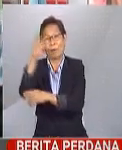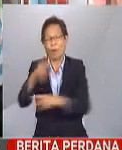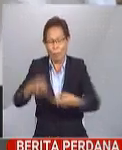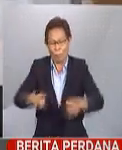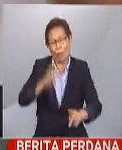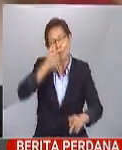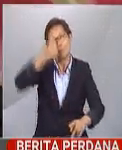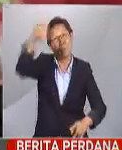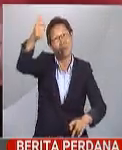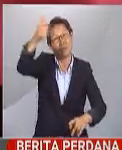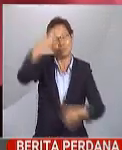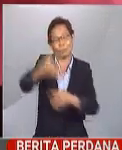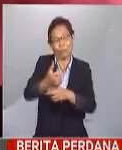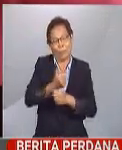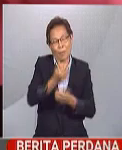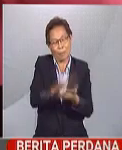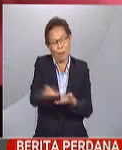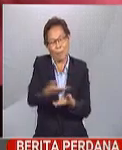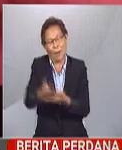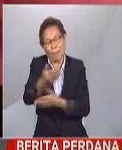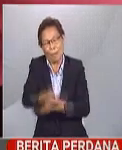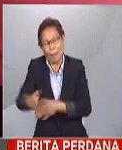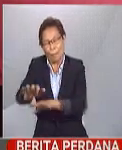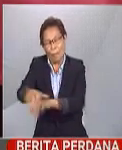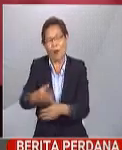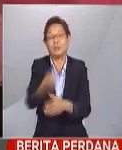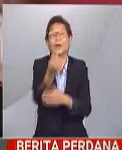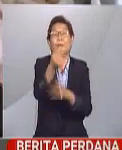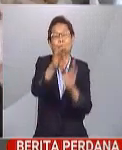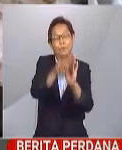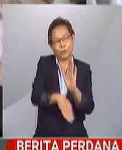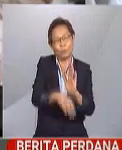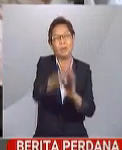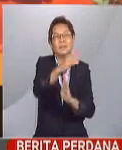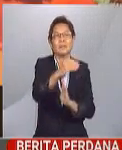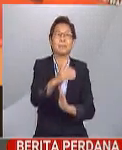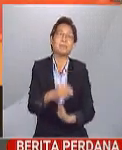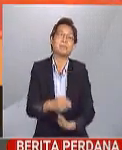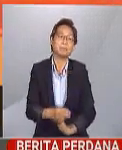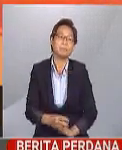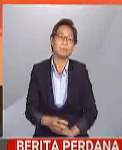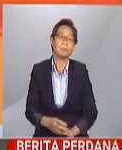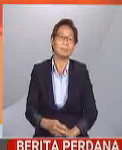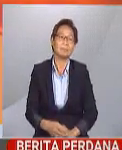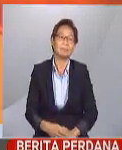peluang terbaik untuk mendapatkan produk pertanian dengan harga yang berbaloi dan murah.